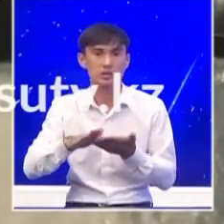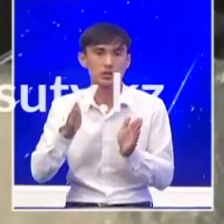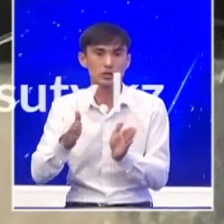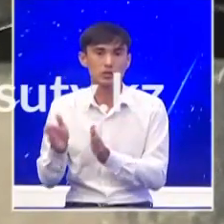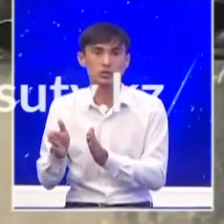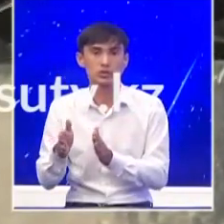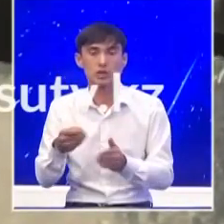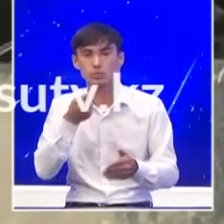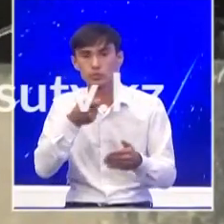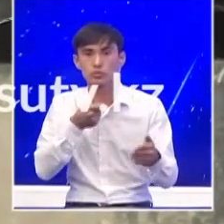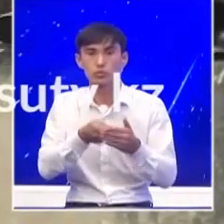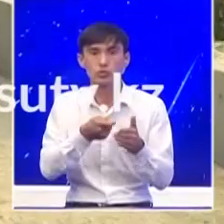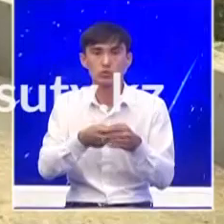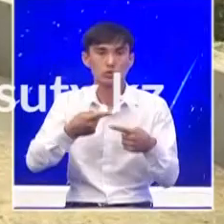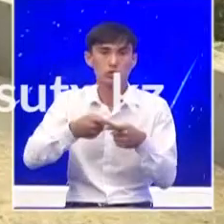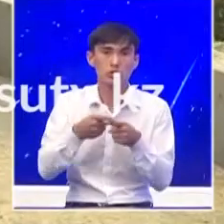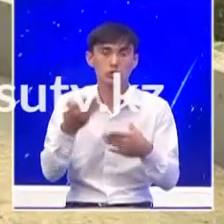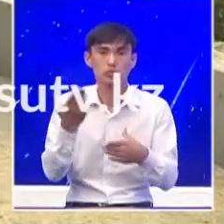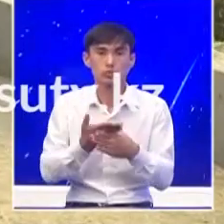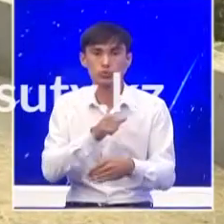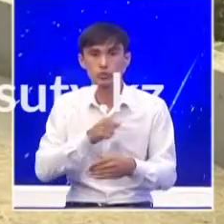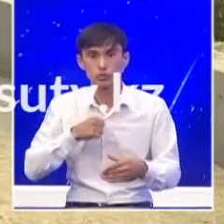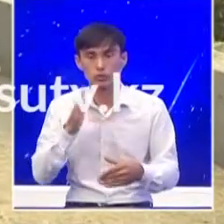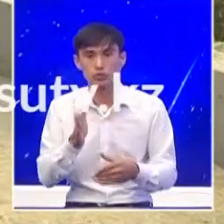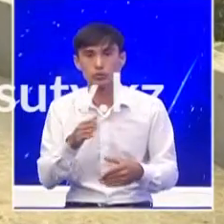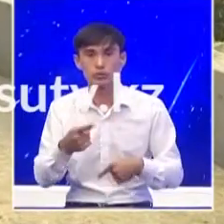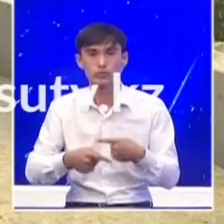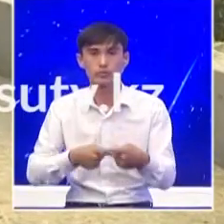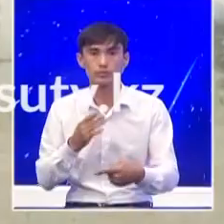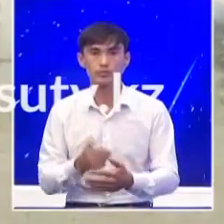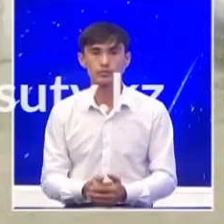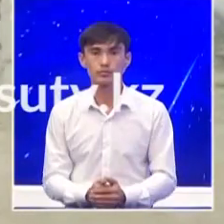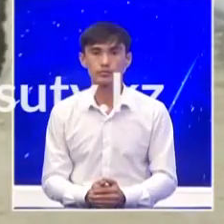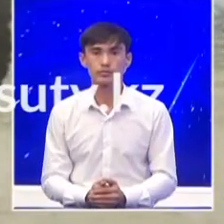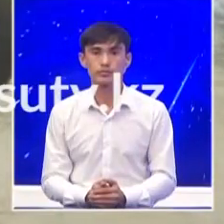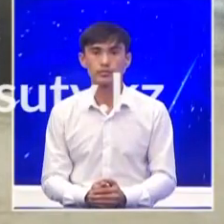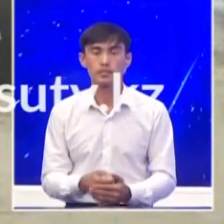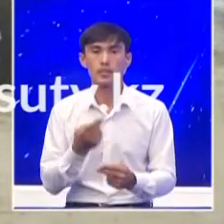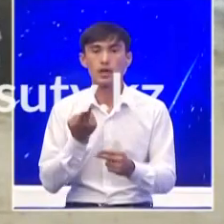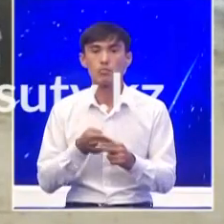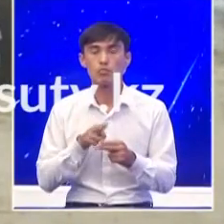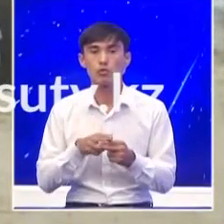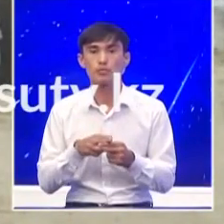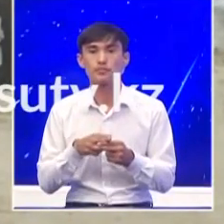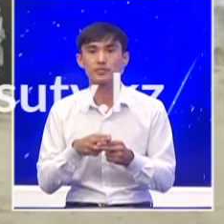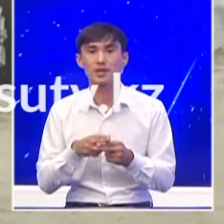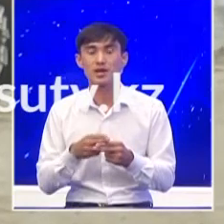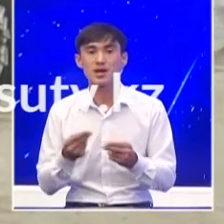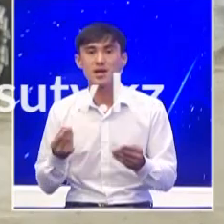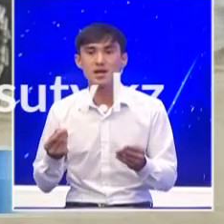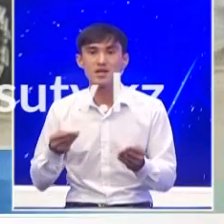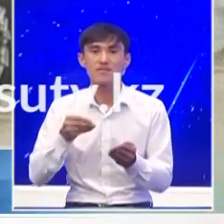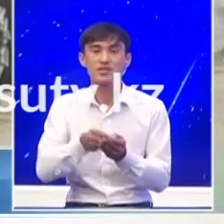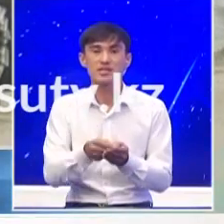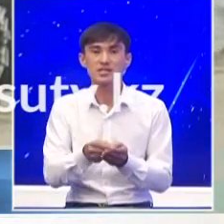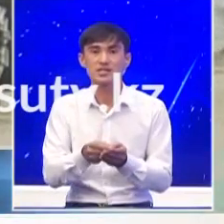малдарға жем су салу техниканың көмегі арқылы жүзеге асырылмақ. Бұл инвестициялық жоба бойынша салынып жатқан